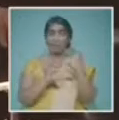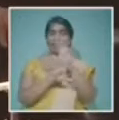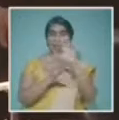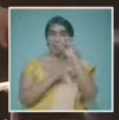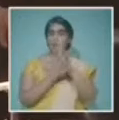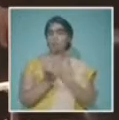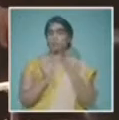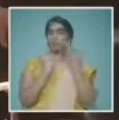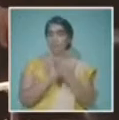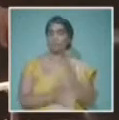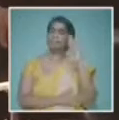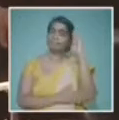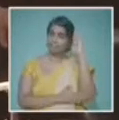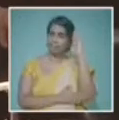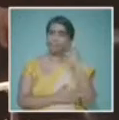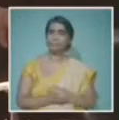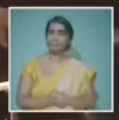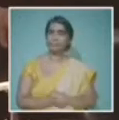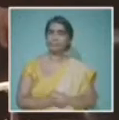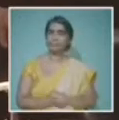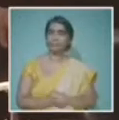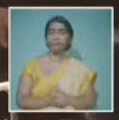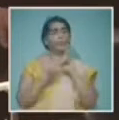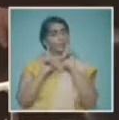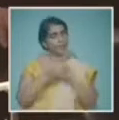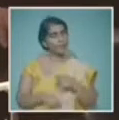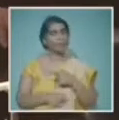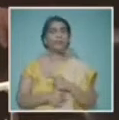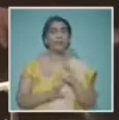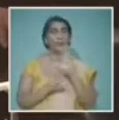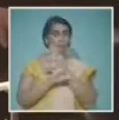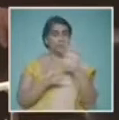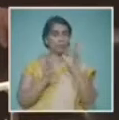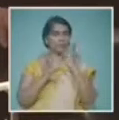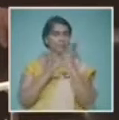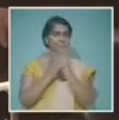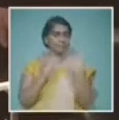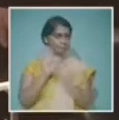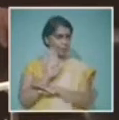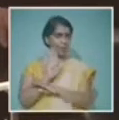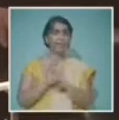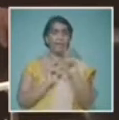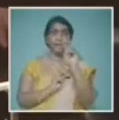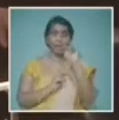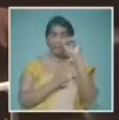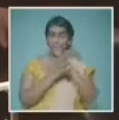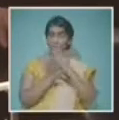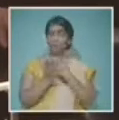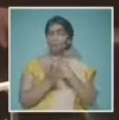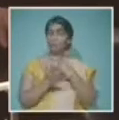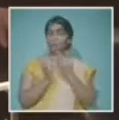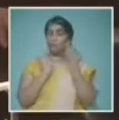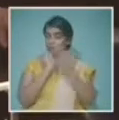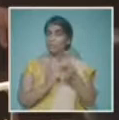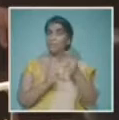සංශෝධනය ගෙනාවකටත් අතිස්සුවා. ඒ වගේම 19 අහෝසි කරලා 20 වෙනි සංශෝධනය ගේනකොටත්